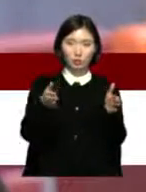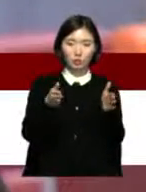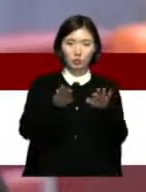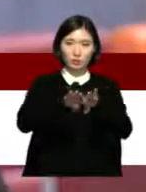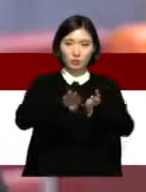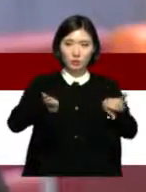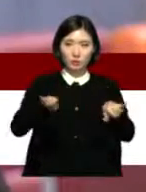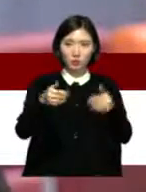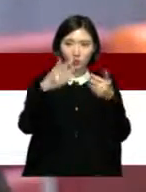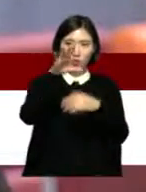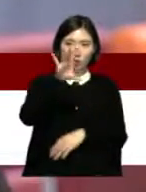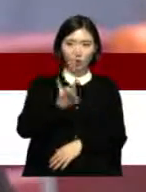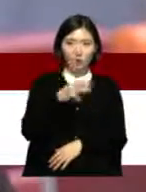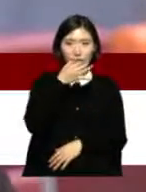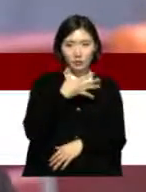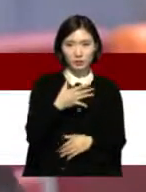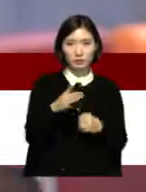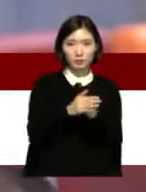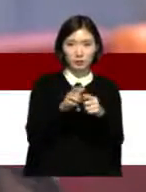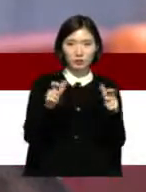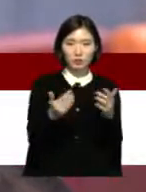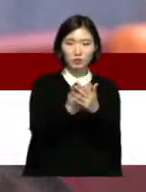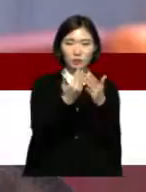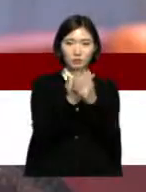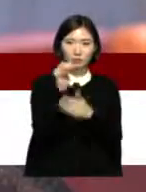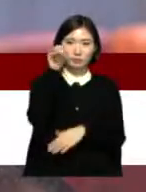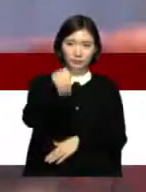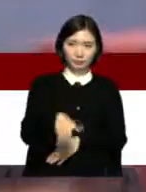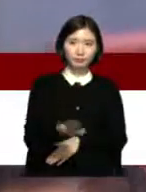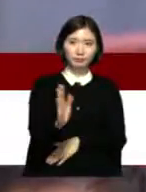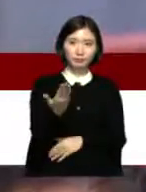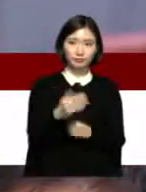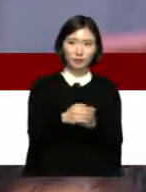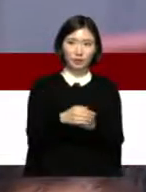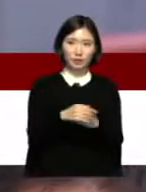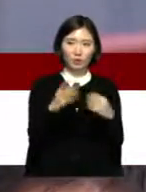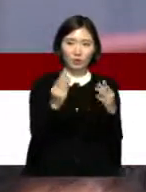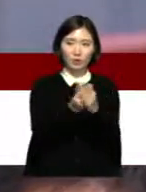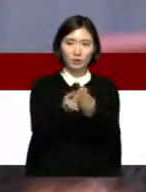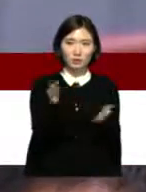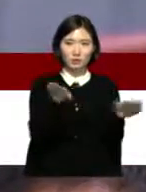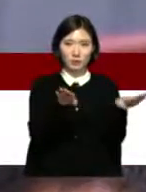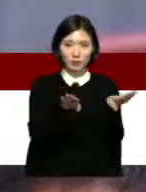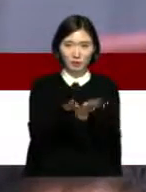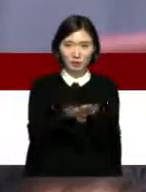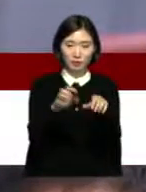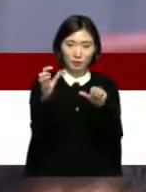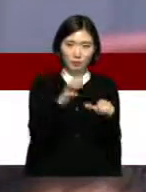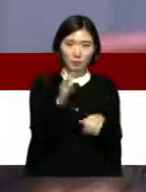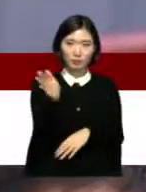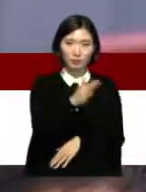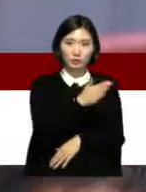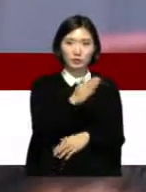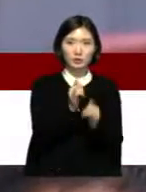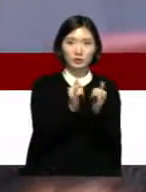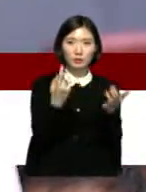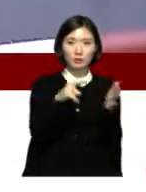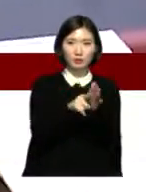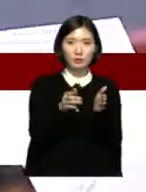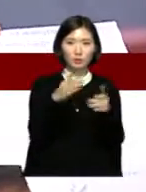보니까 지역발전도 자연히 낙후될 수밖에 없었던 겁니다. 완전 매립에서 사람을 위한 도로를 만들어서